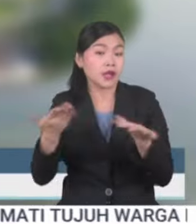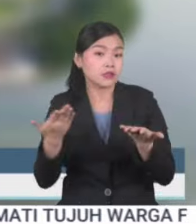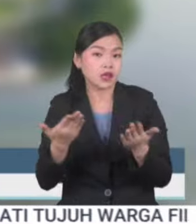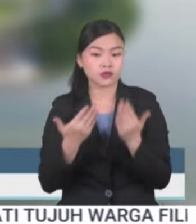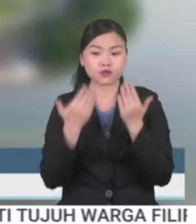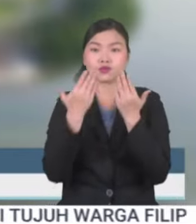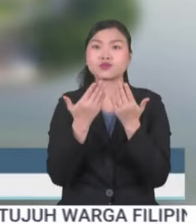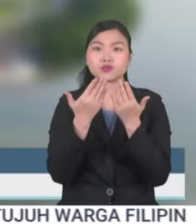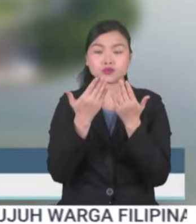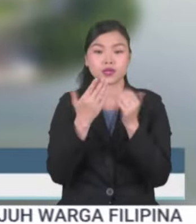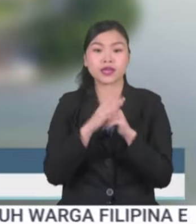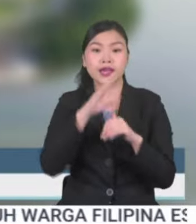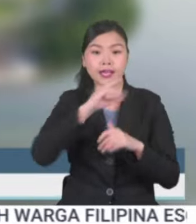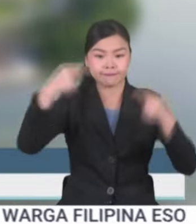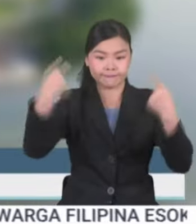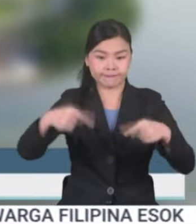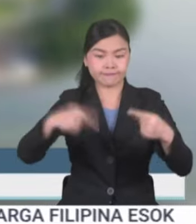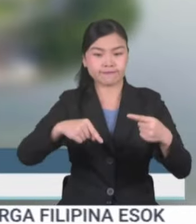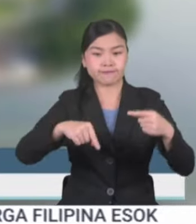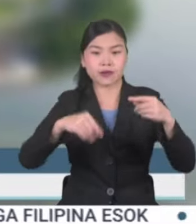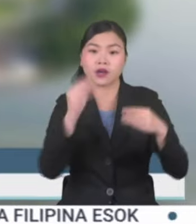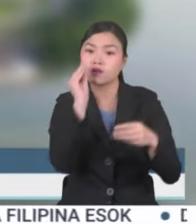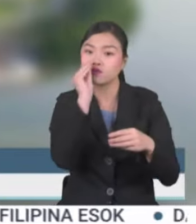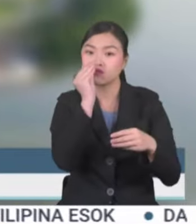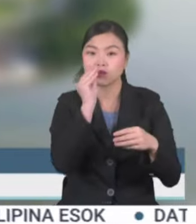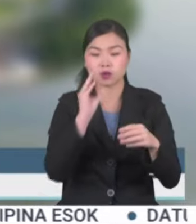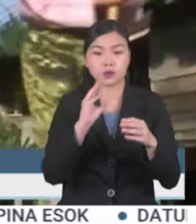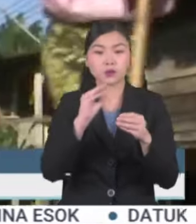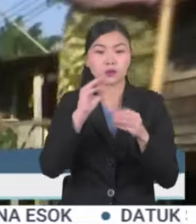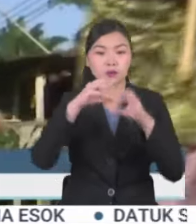tazkira dan pertandingan menghias bunga